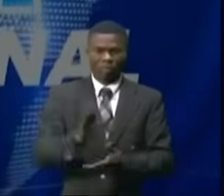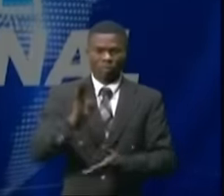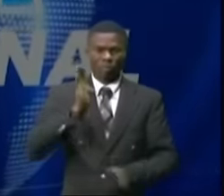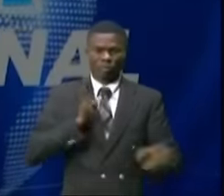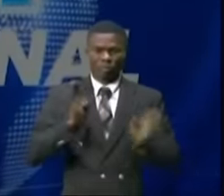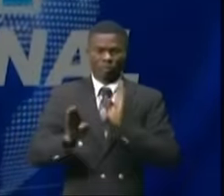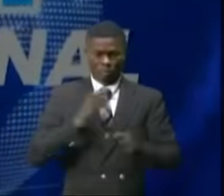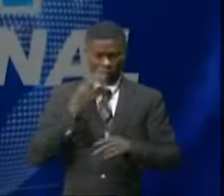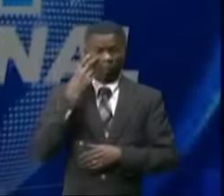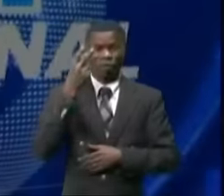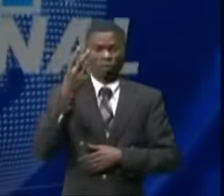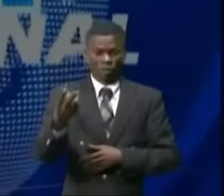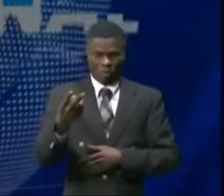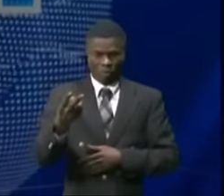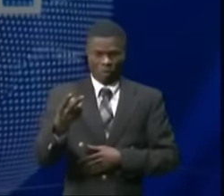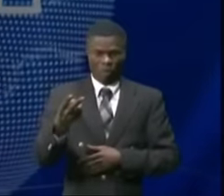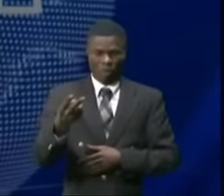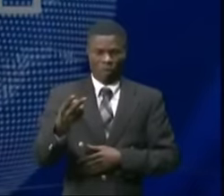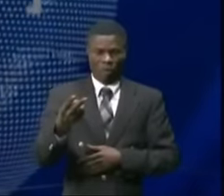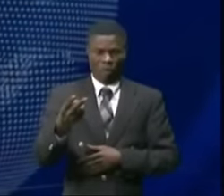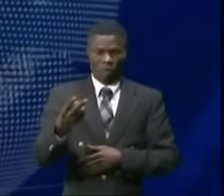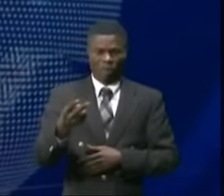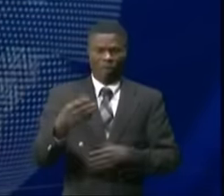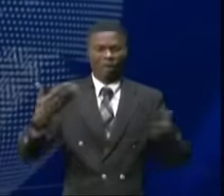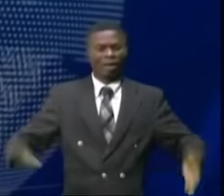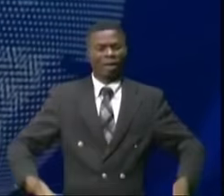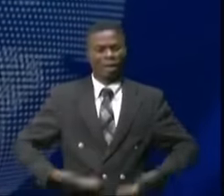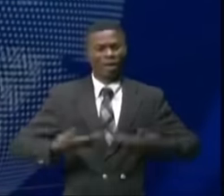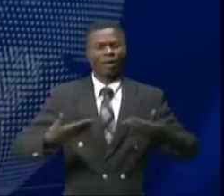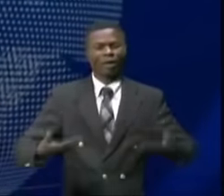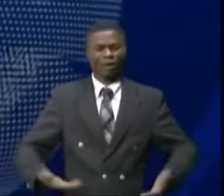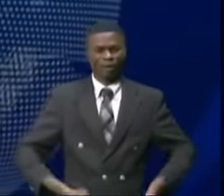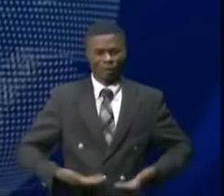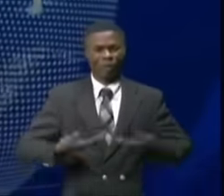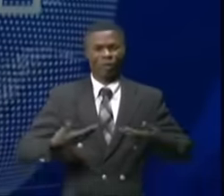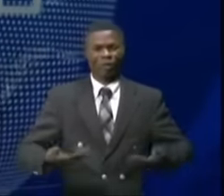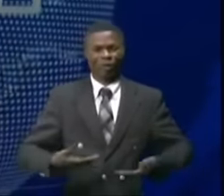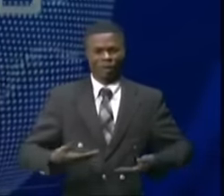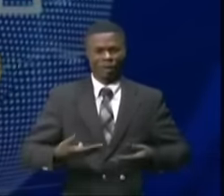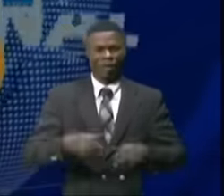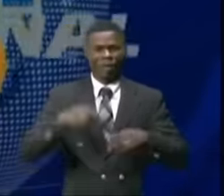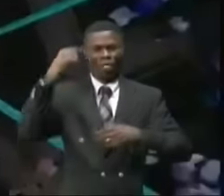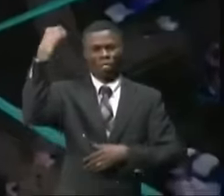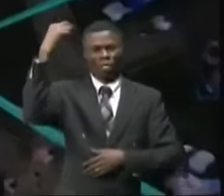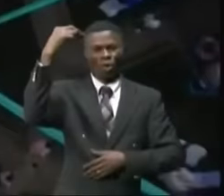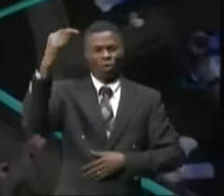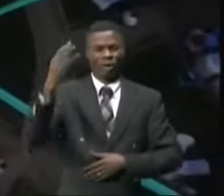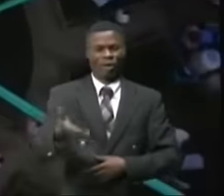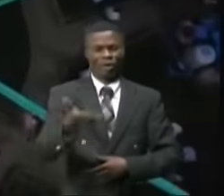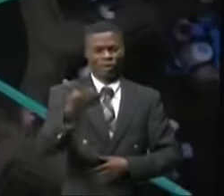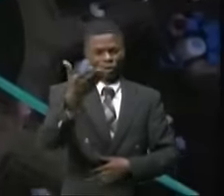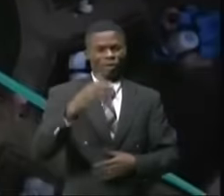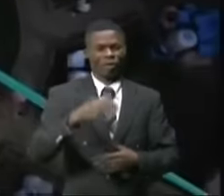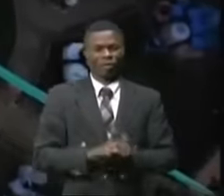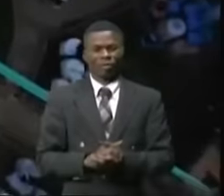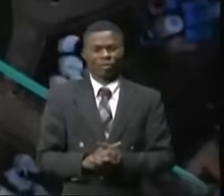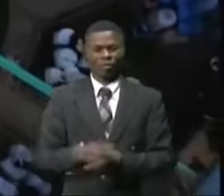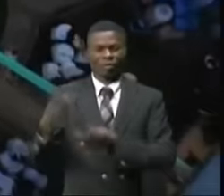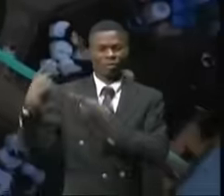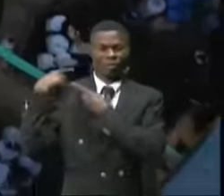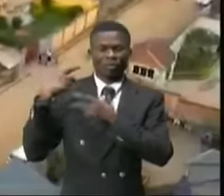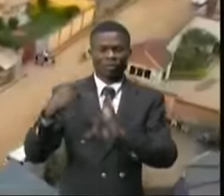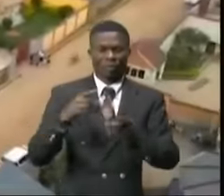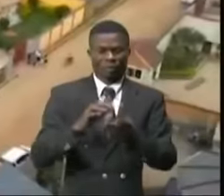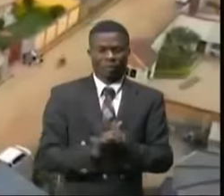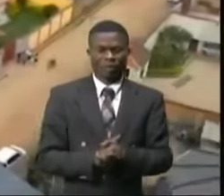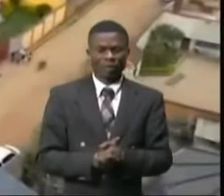pour revivre ce qu'a été l'ambiance de la Noël. Depuis l'avènement de l'état